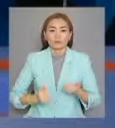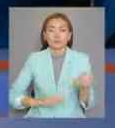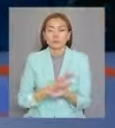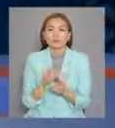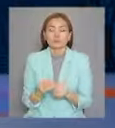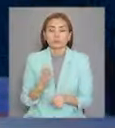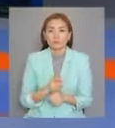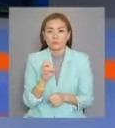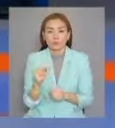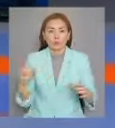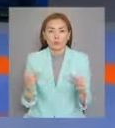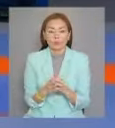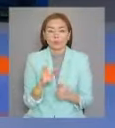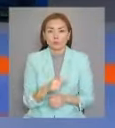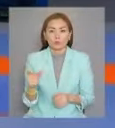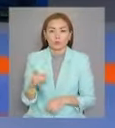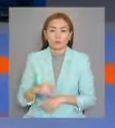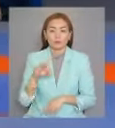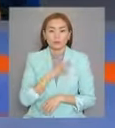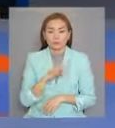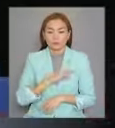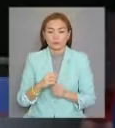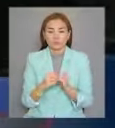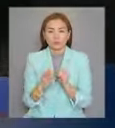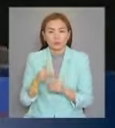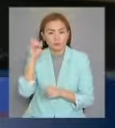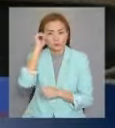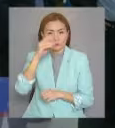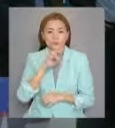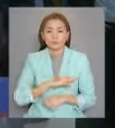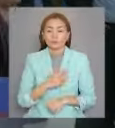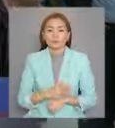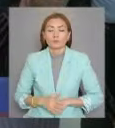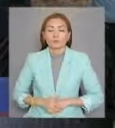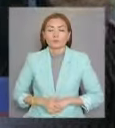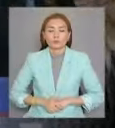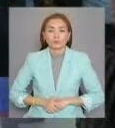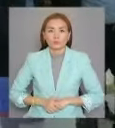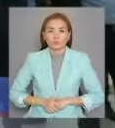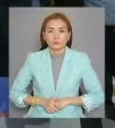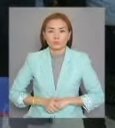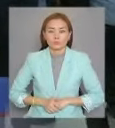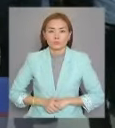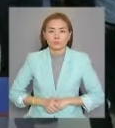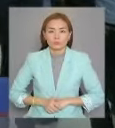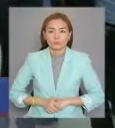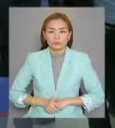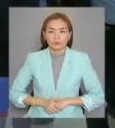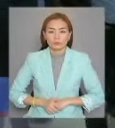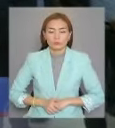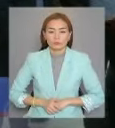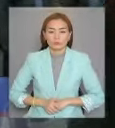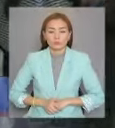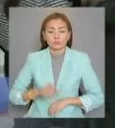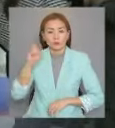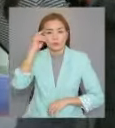қорытындысы бойынша ұлттық құрама өкілдері ел қоржынына 15 алтын медаль түсірді. Біздің облысымыз қазақ күрес тарихында ең алғашқы әлем чемпионатының алтын